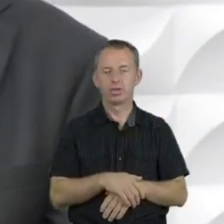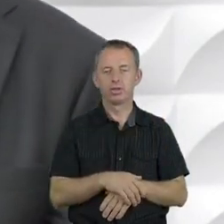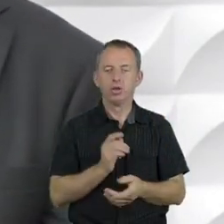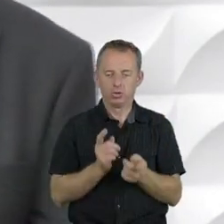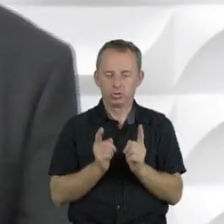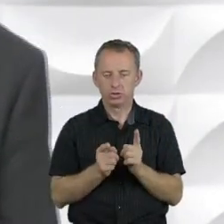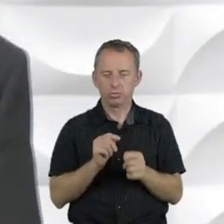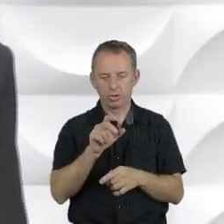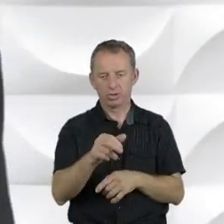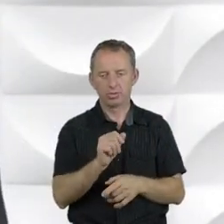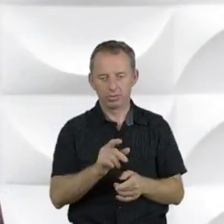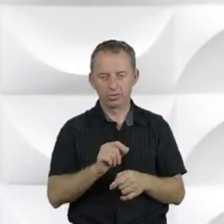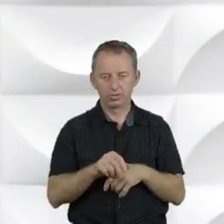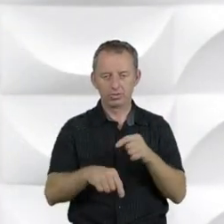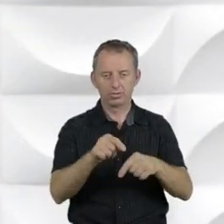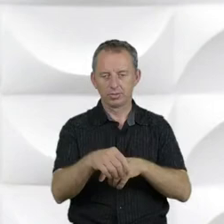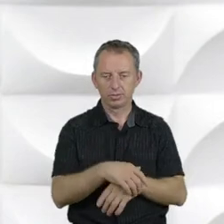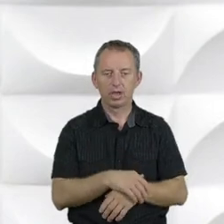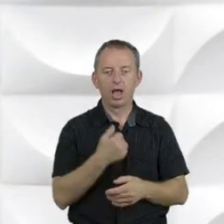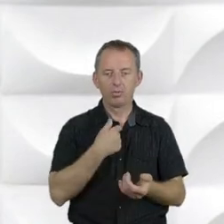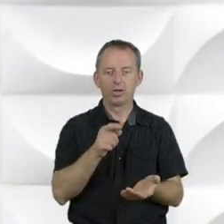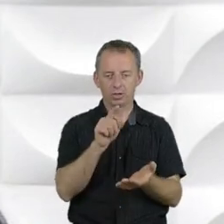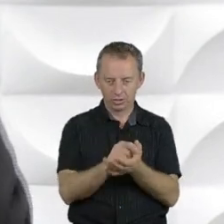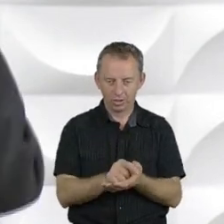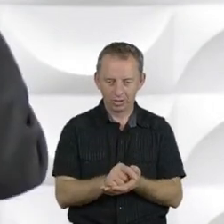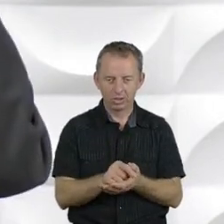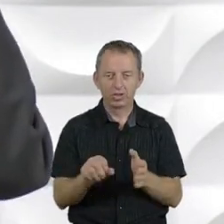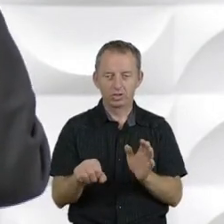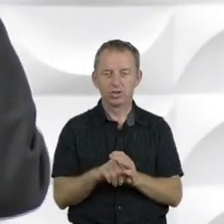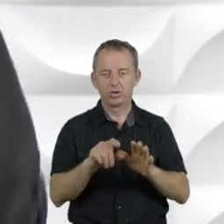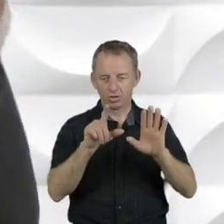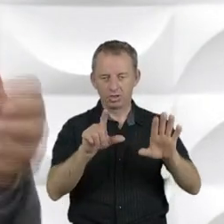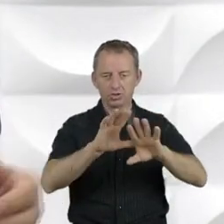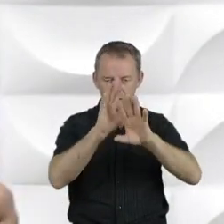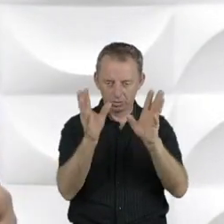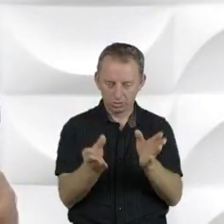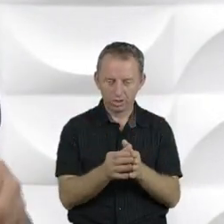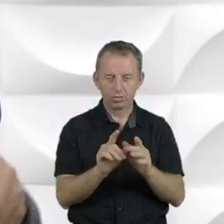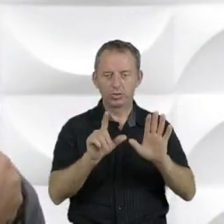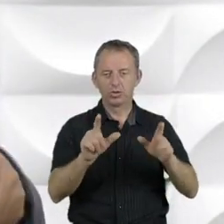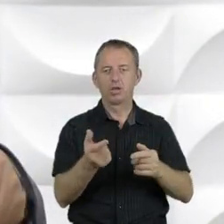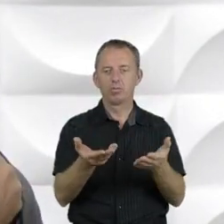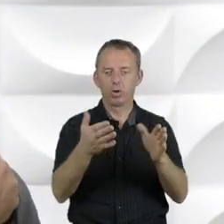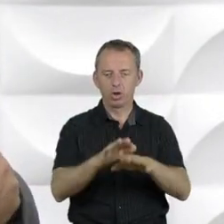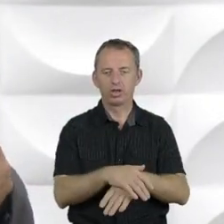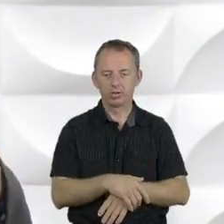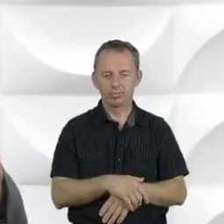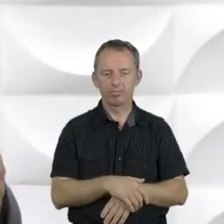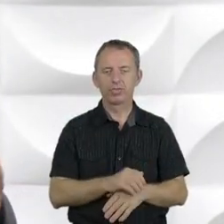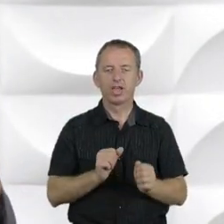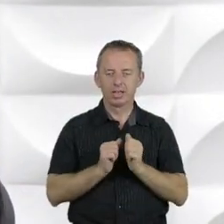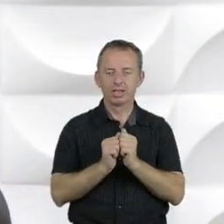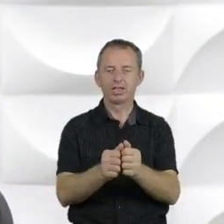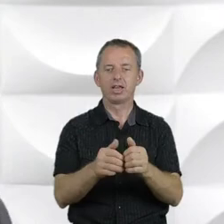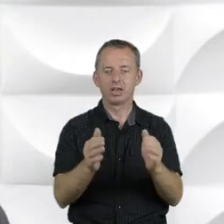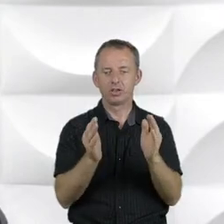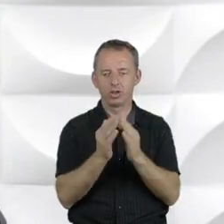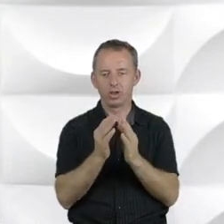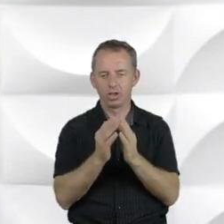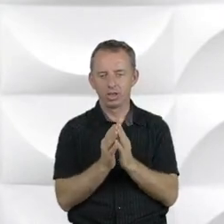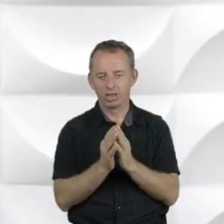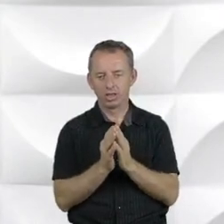szybko z tym iść, żeby zdążyć do nich wszystkich 7. A zadanie domowe,